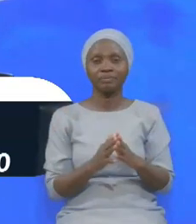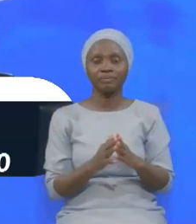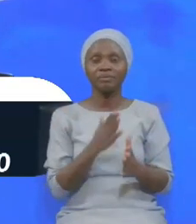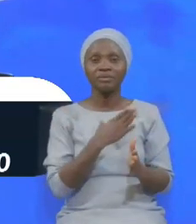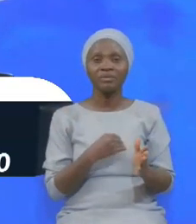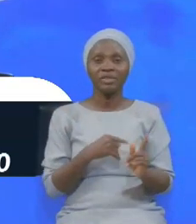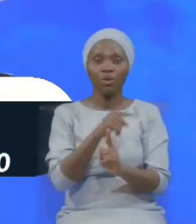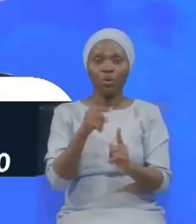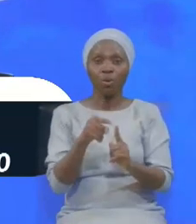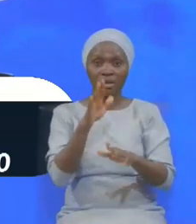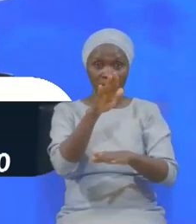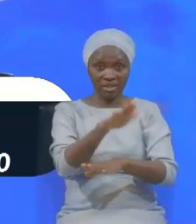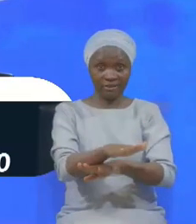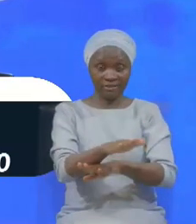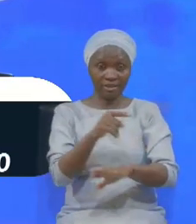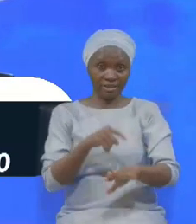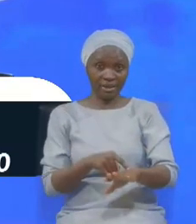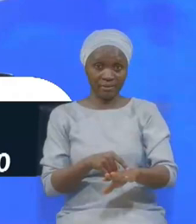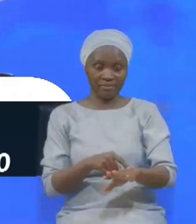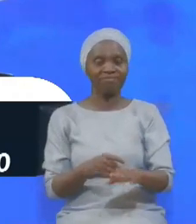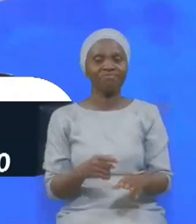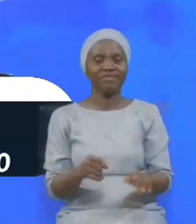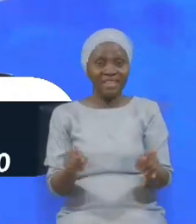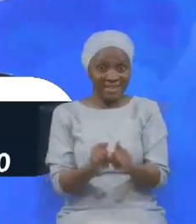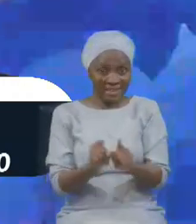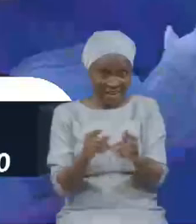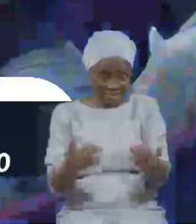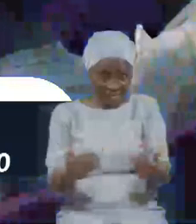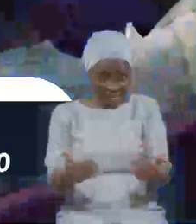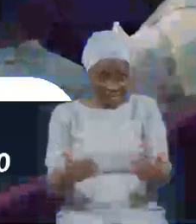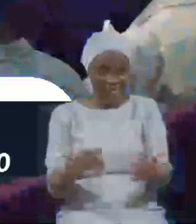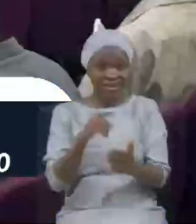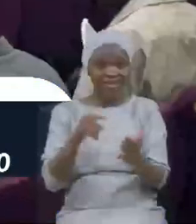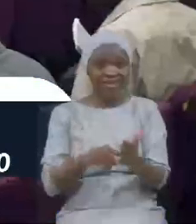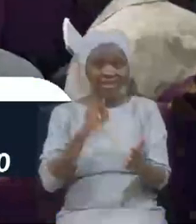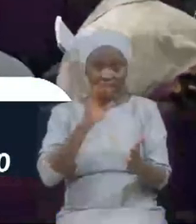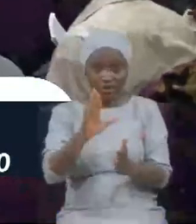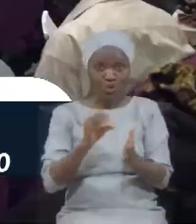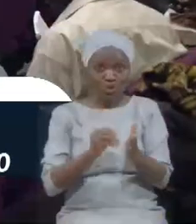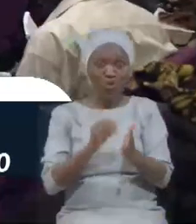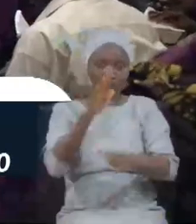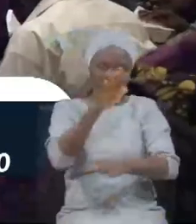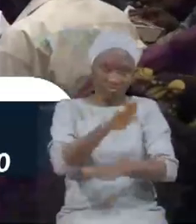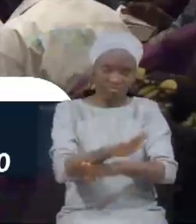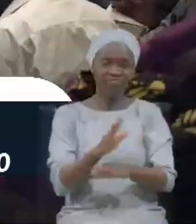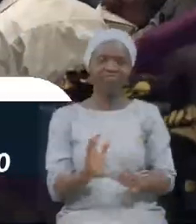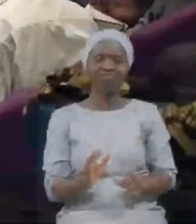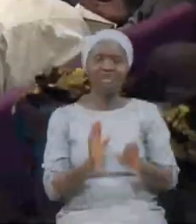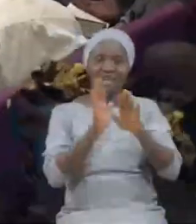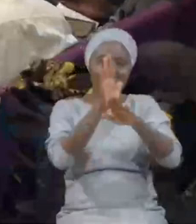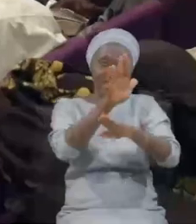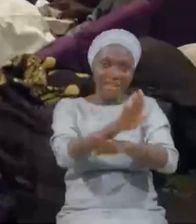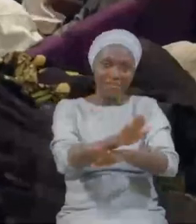Le soir, en amenant, comme ce soir, voici votre soir, le soir de